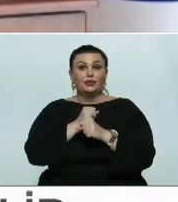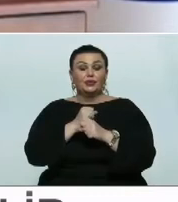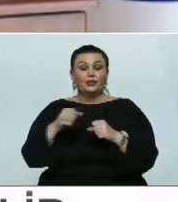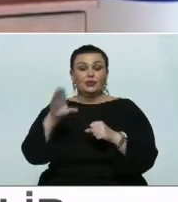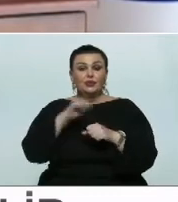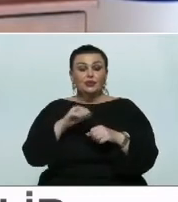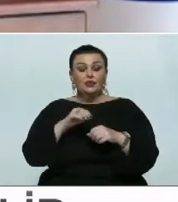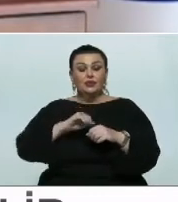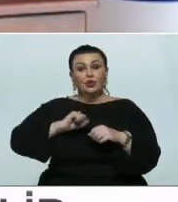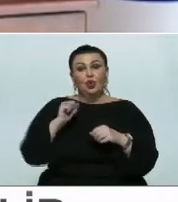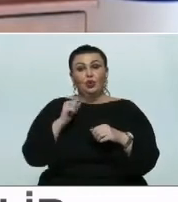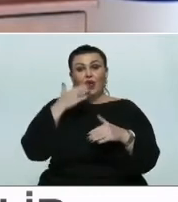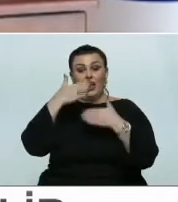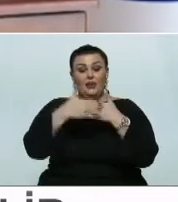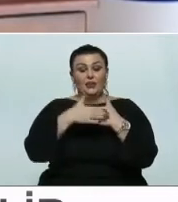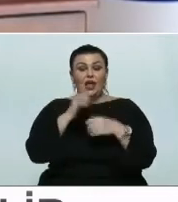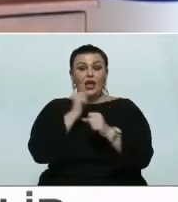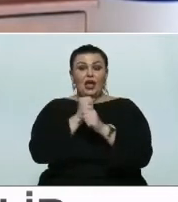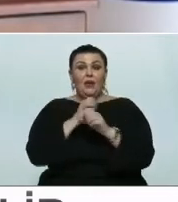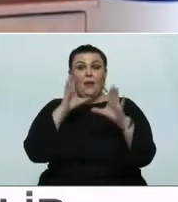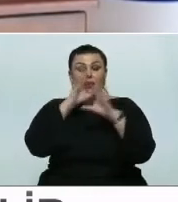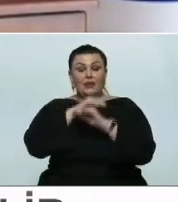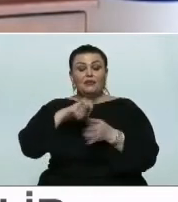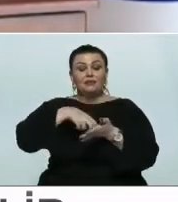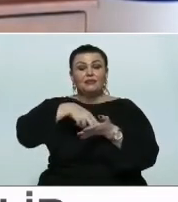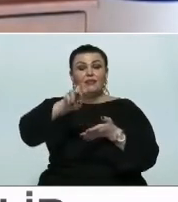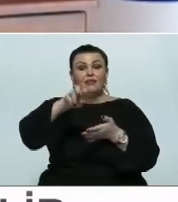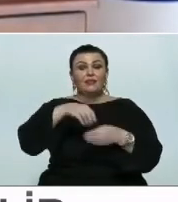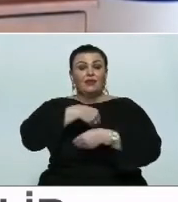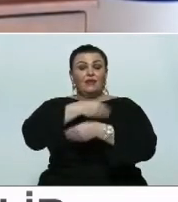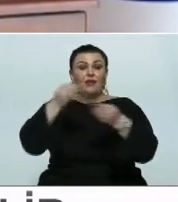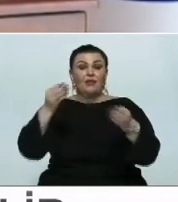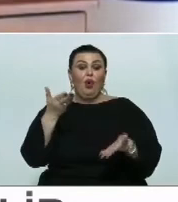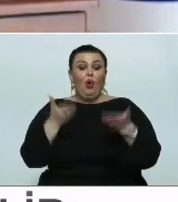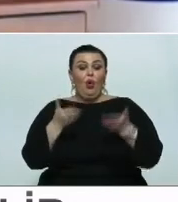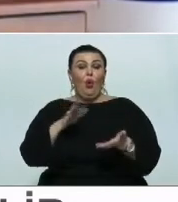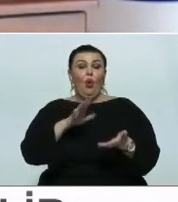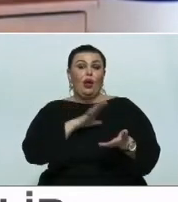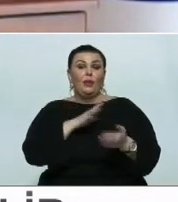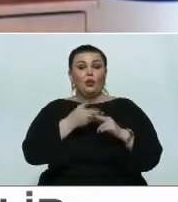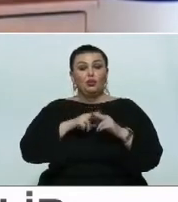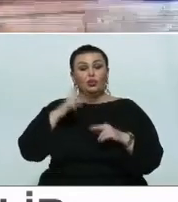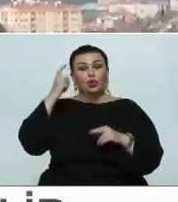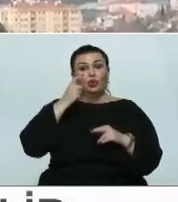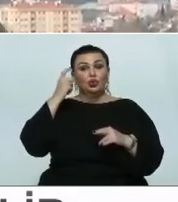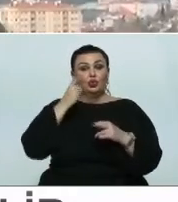ırktaşlarımızla, soydaşlarımızla da yapabiliriz mesajı vermek de olabilir. Bunu da düşünmek gerekir.